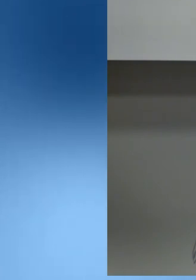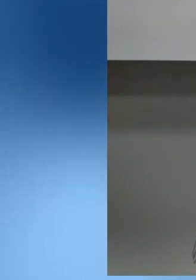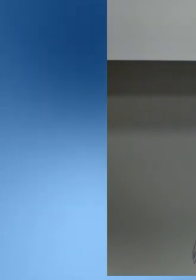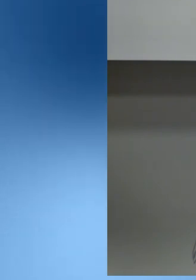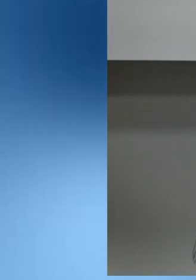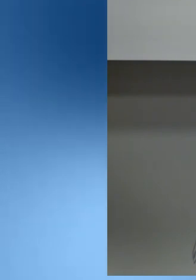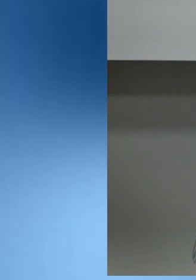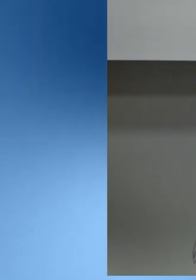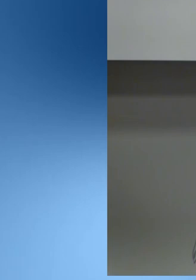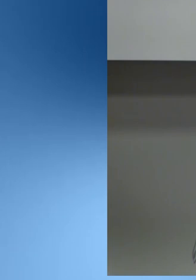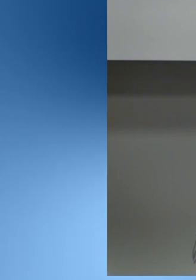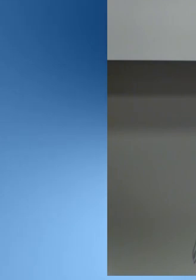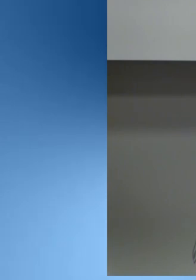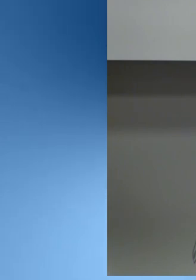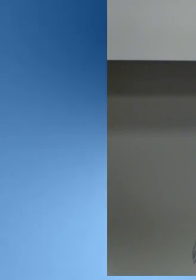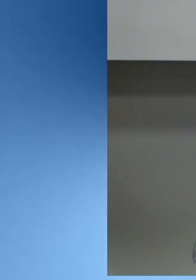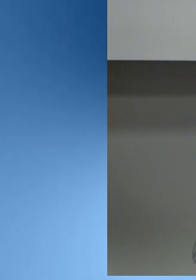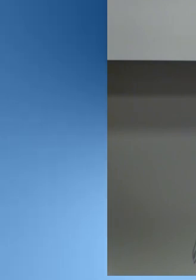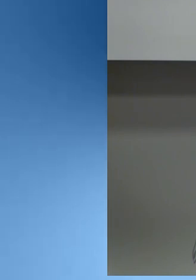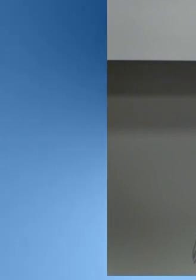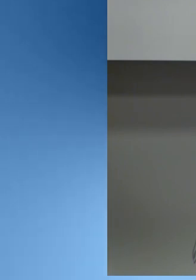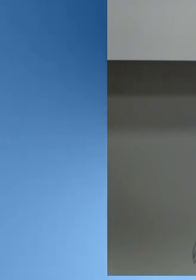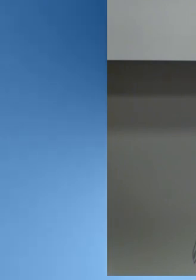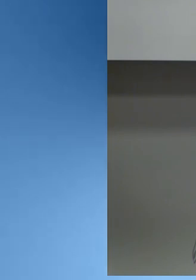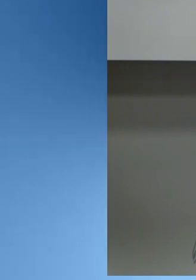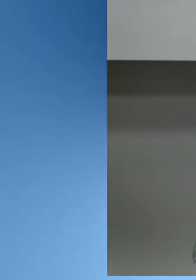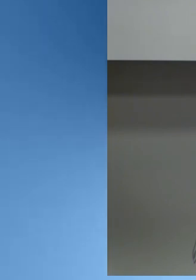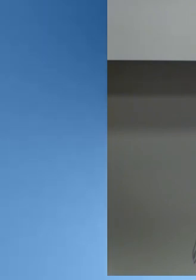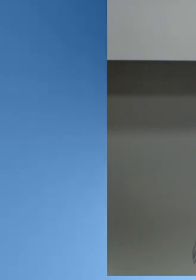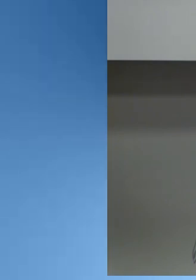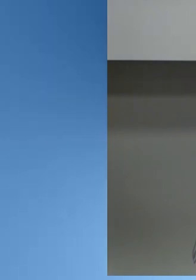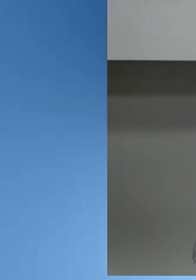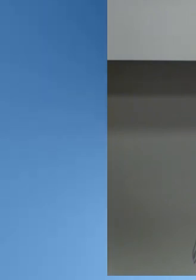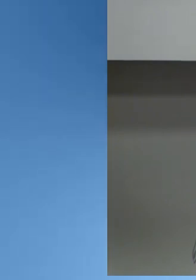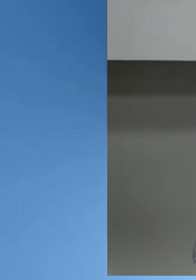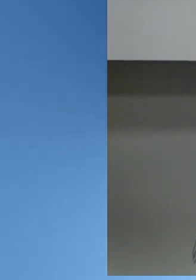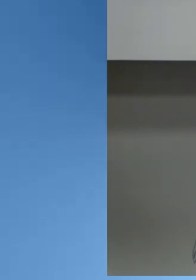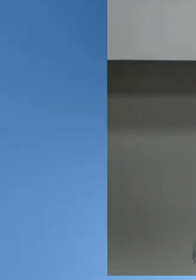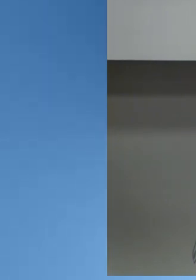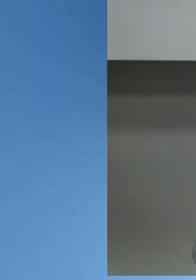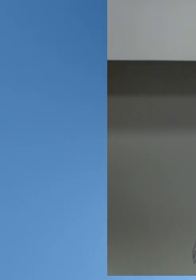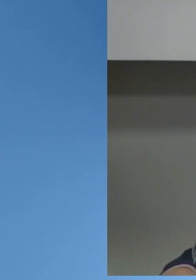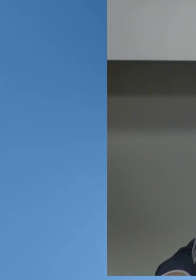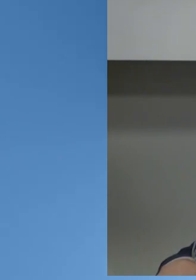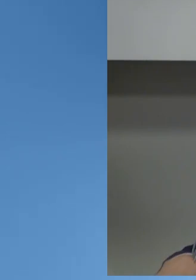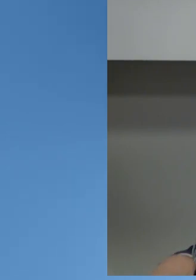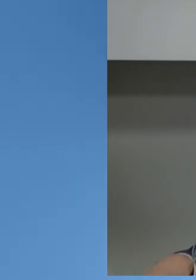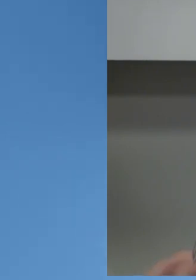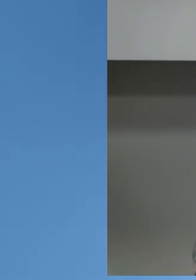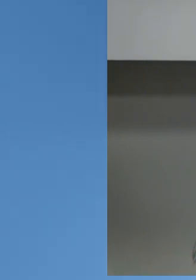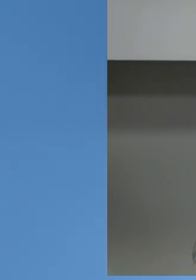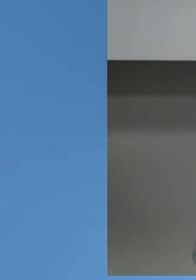renouvellement de la convention pour avec le secteur d'éducation populaire et socioculturel même vote